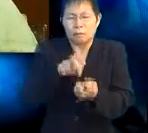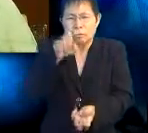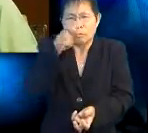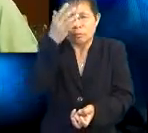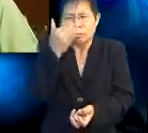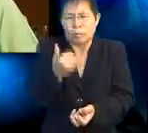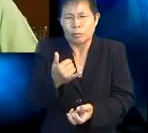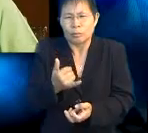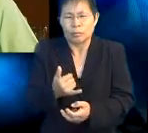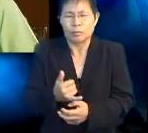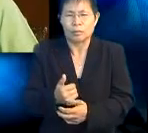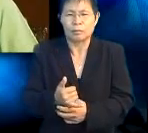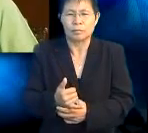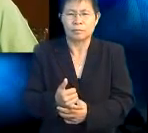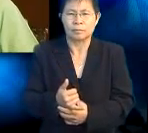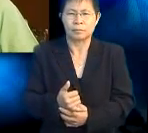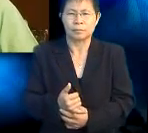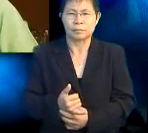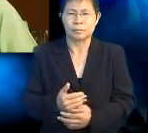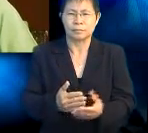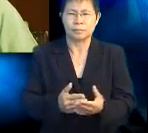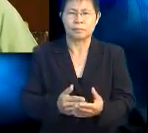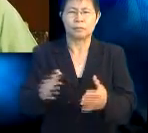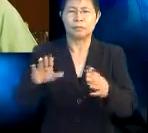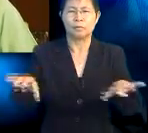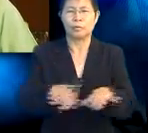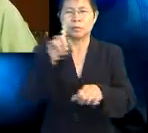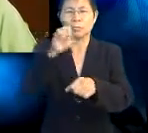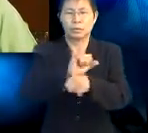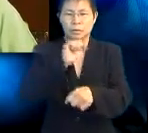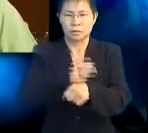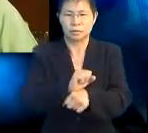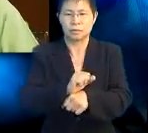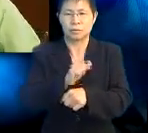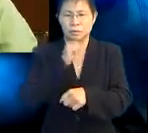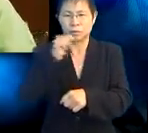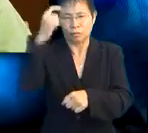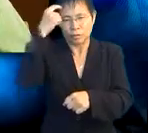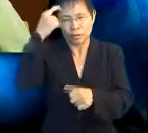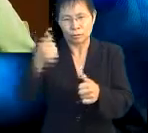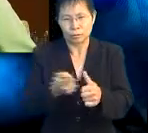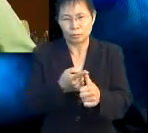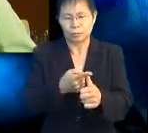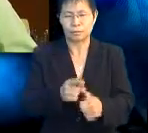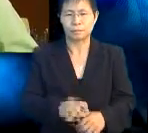begitu berani sekali? Buat suatu kerja tidak mahu fikir dahulu.